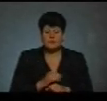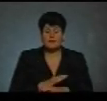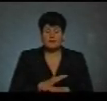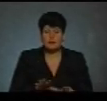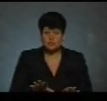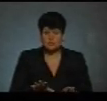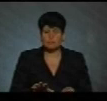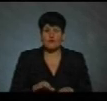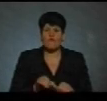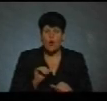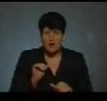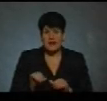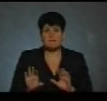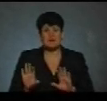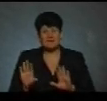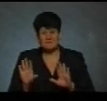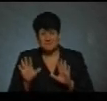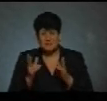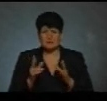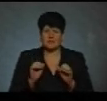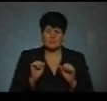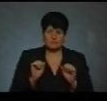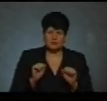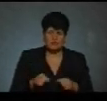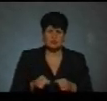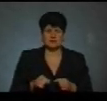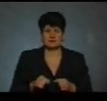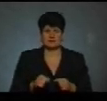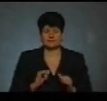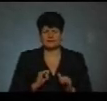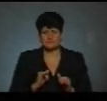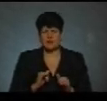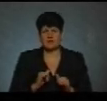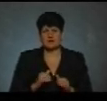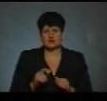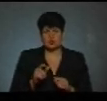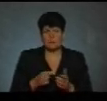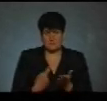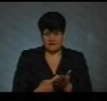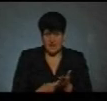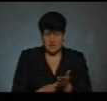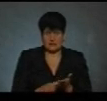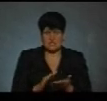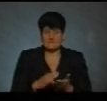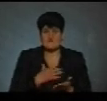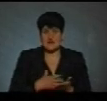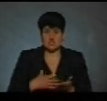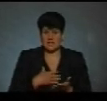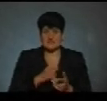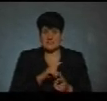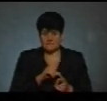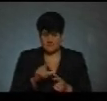В окремих випадках, звичайно, десь ми входимо в ситуацію, якщо нам люди пояснять, підтвердять важливість